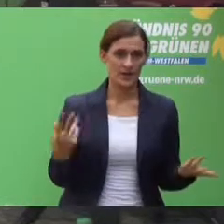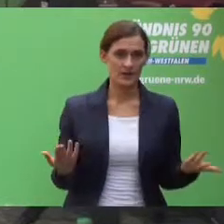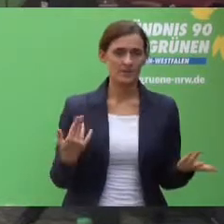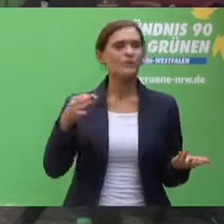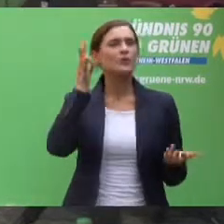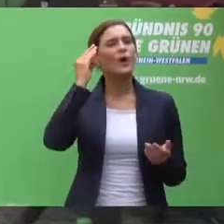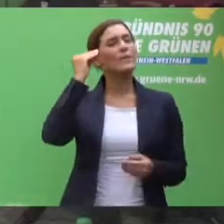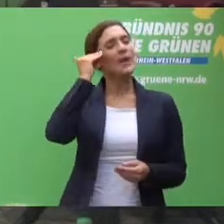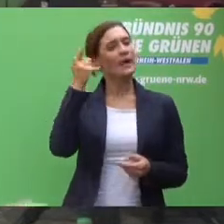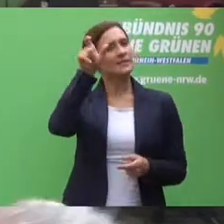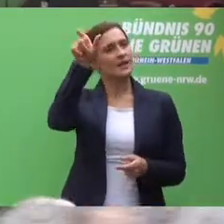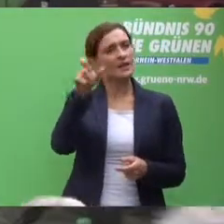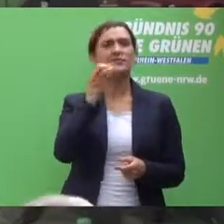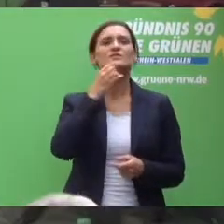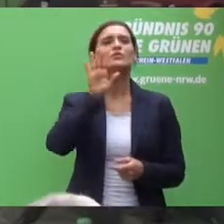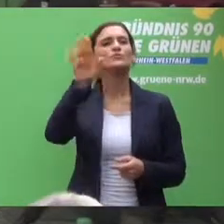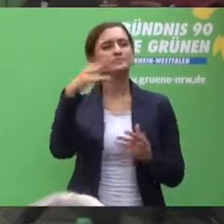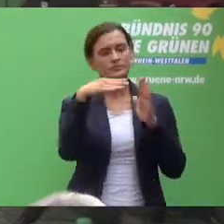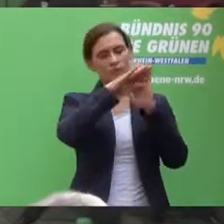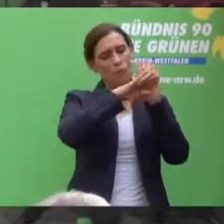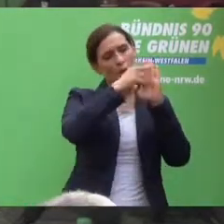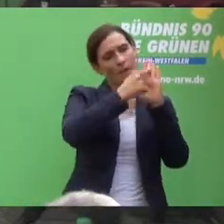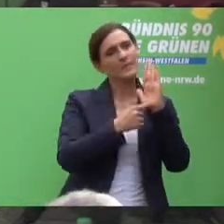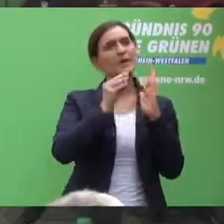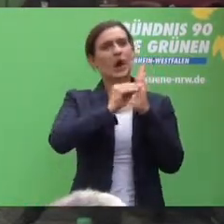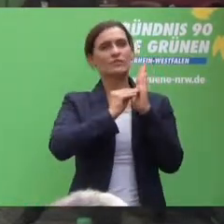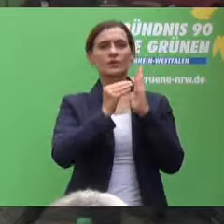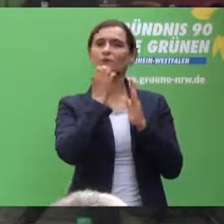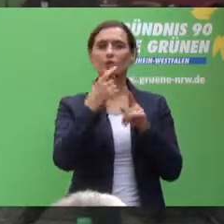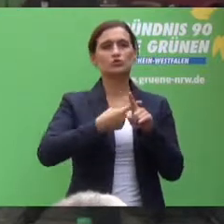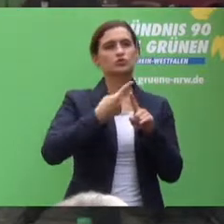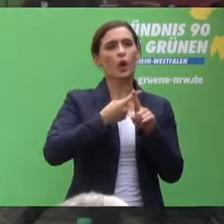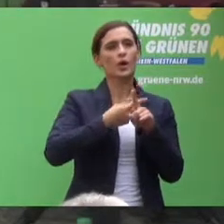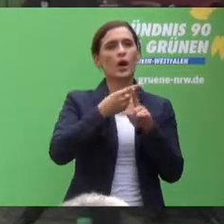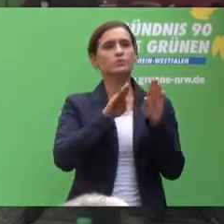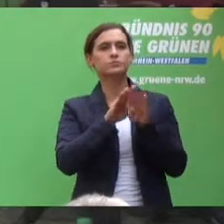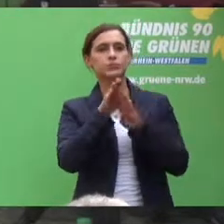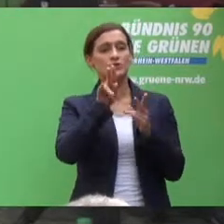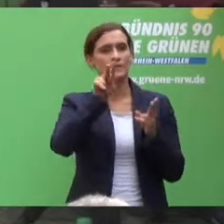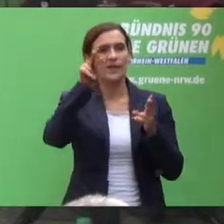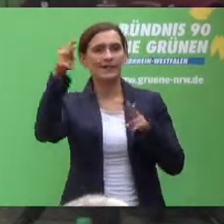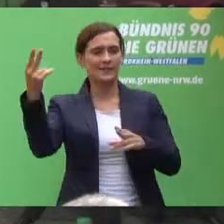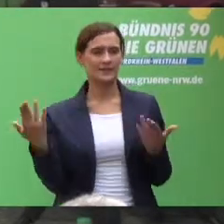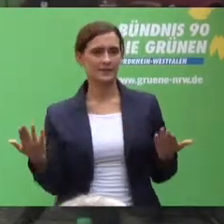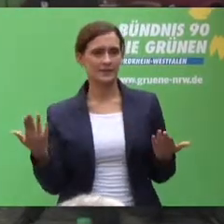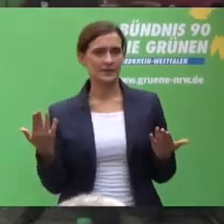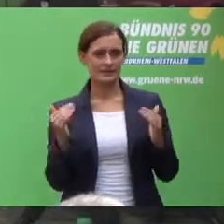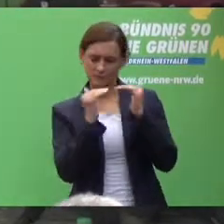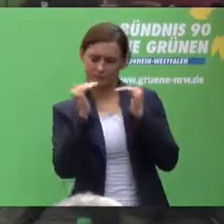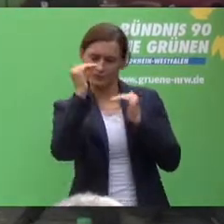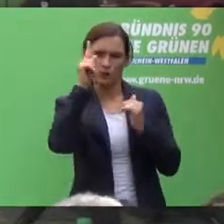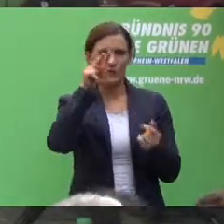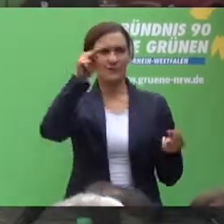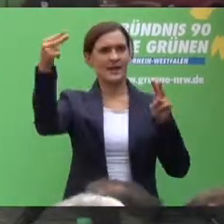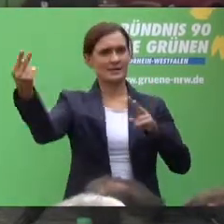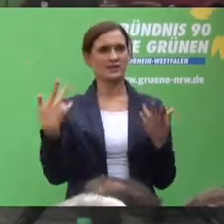in ihrem Kurzprogramm? Sie möchte die Steuerprogression verändern. Wer hat etwas davon? Volker und